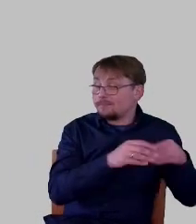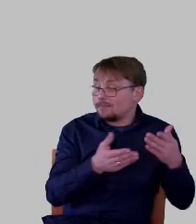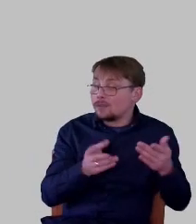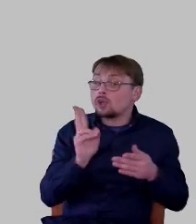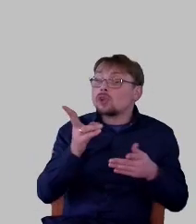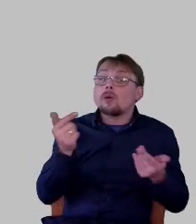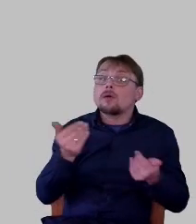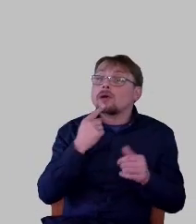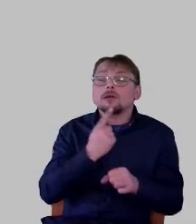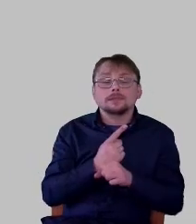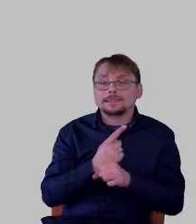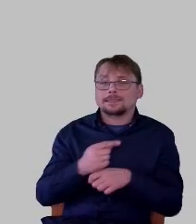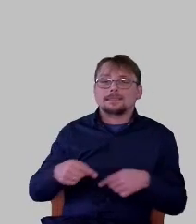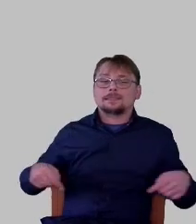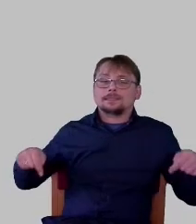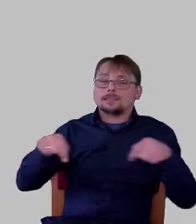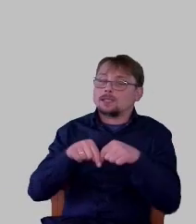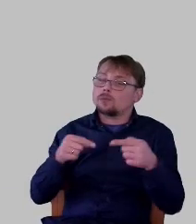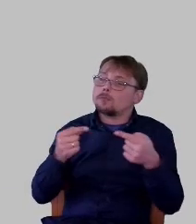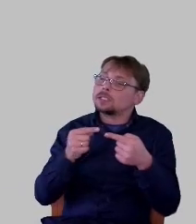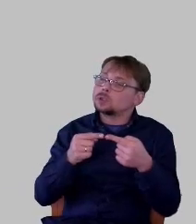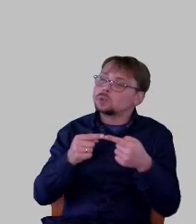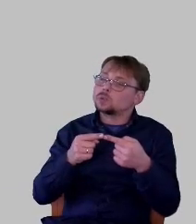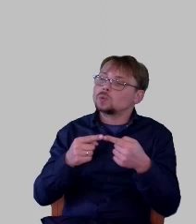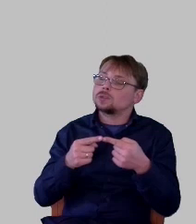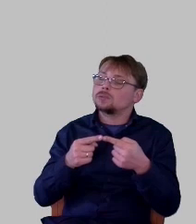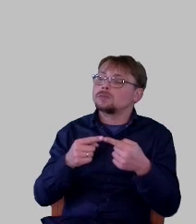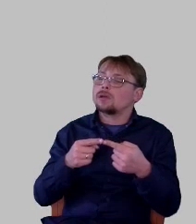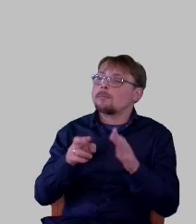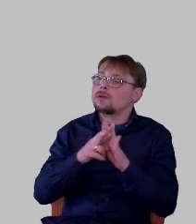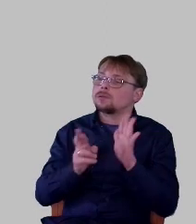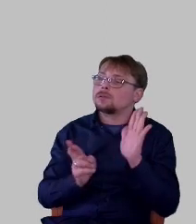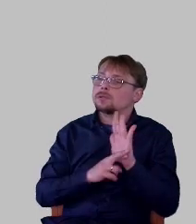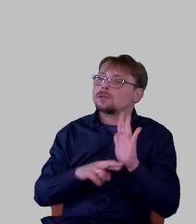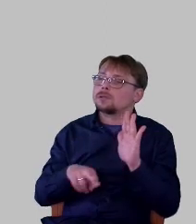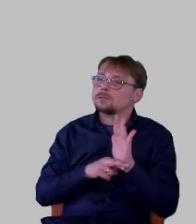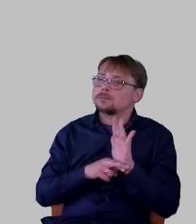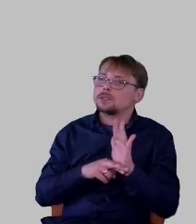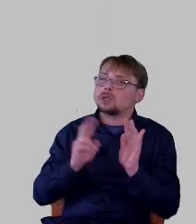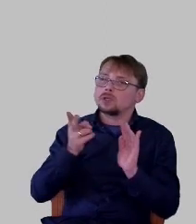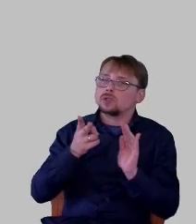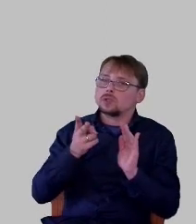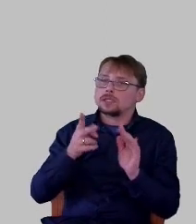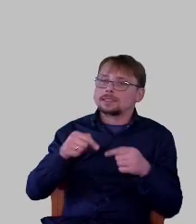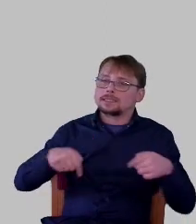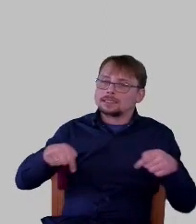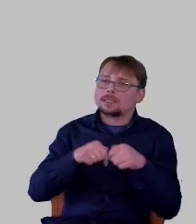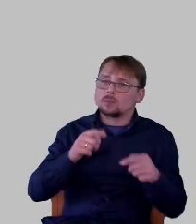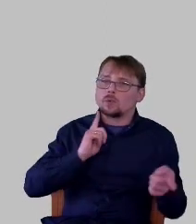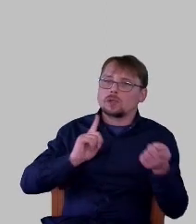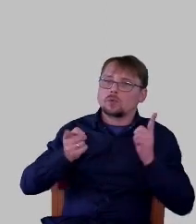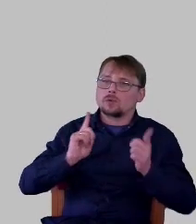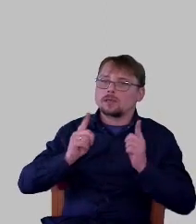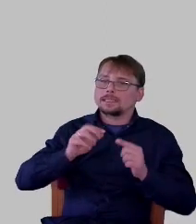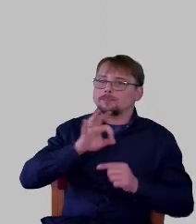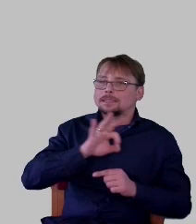podjąć zespół, zgodnie z przepisami, może podjąć zespół nauczycieli, specjalistów, którzy dokonują tej oceny, a